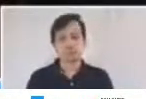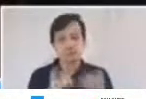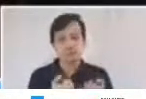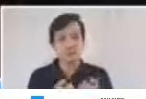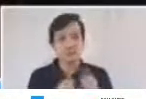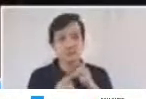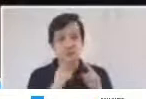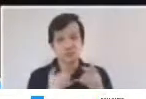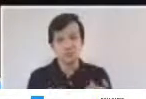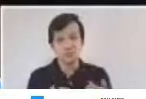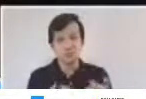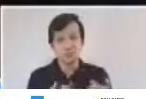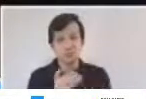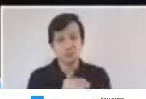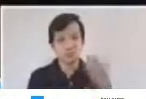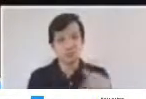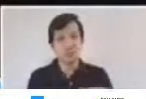kasagutan.